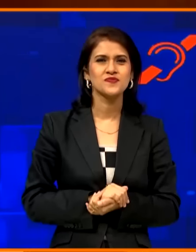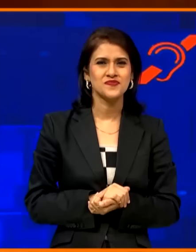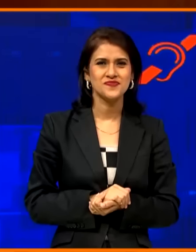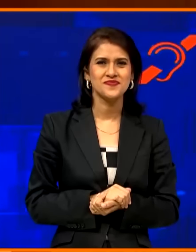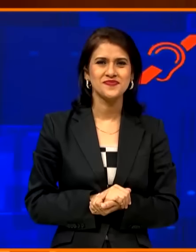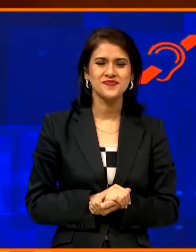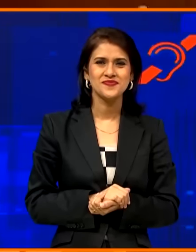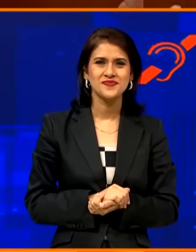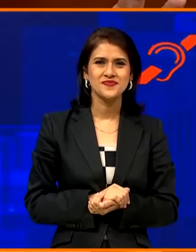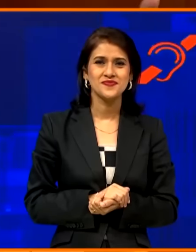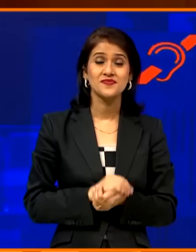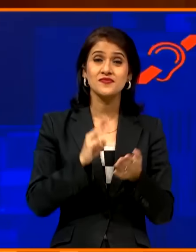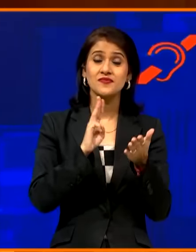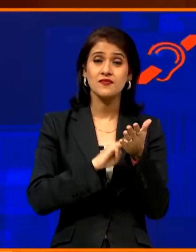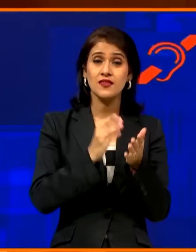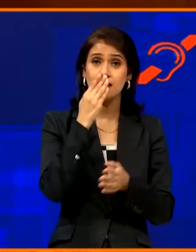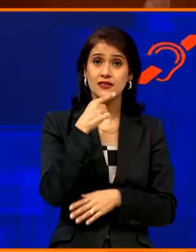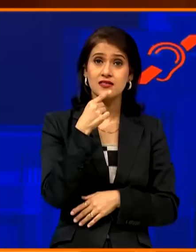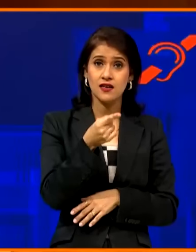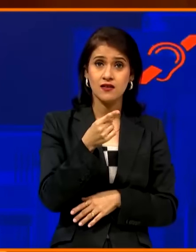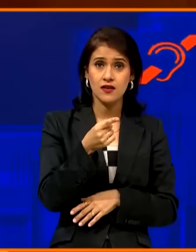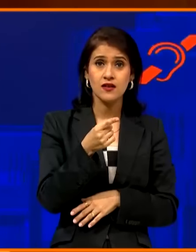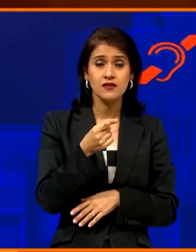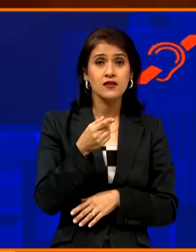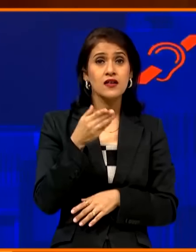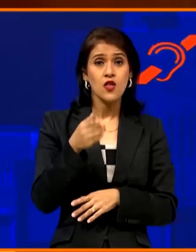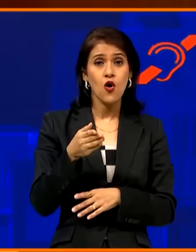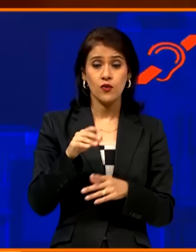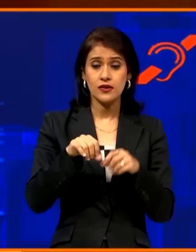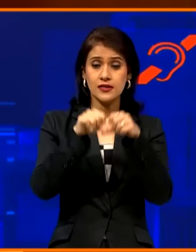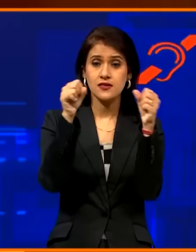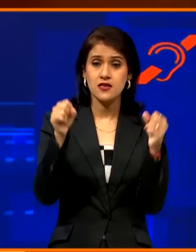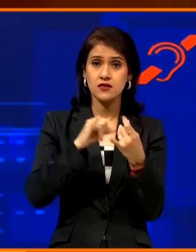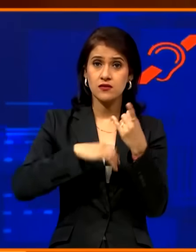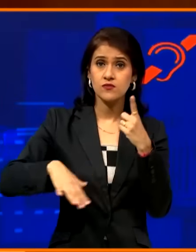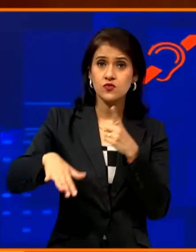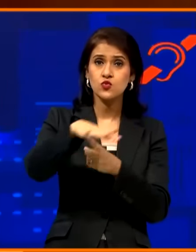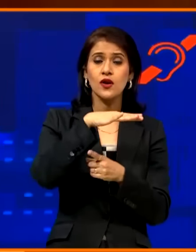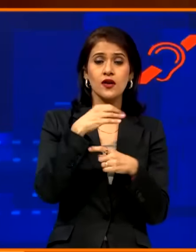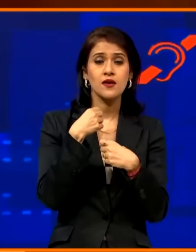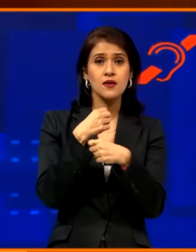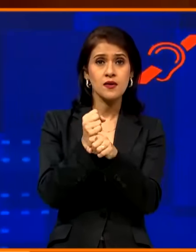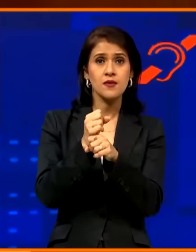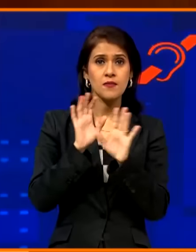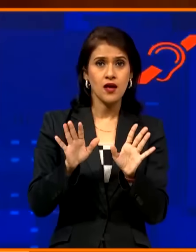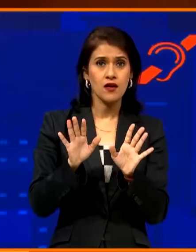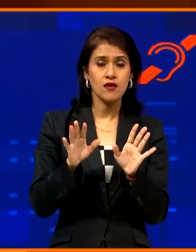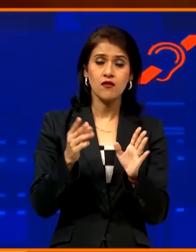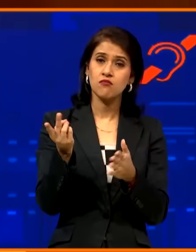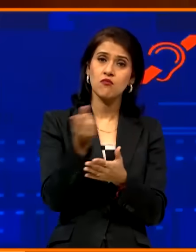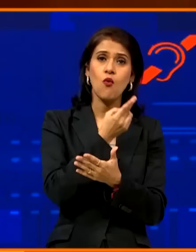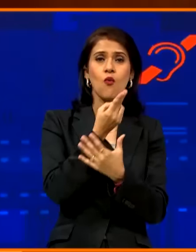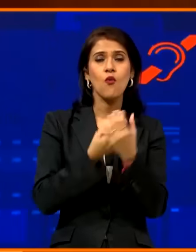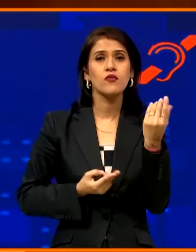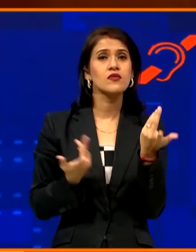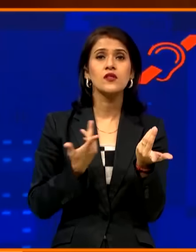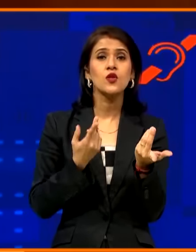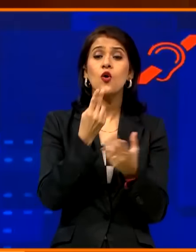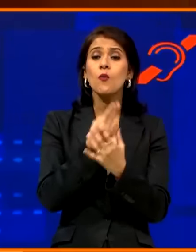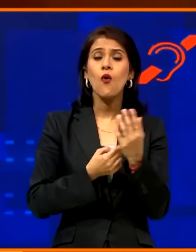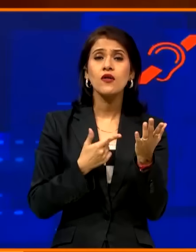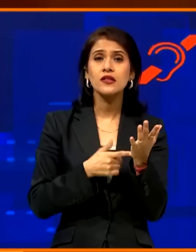जब कोई एक सिस्टम समाज का डेवलप किया जा रहा है तो उसमें दोनों बातें होती सजा भी होती